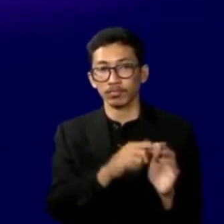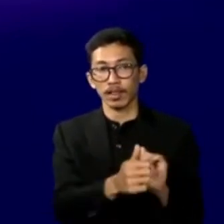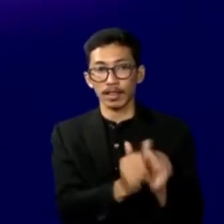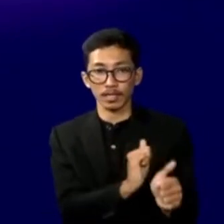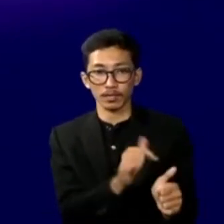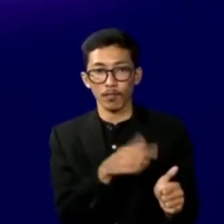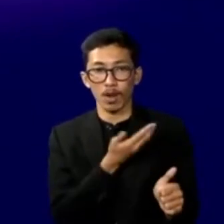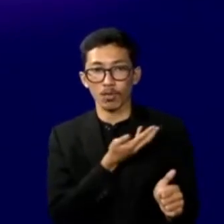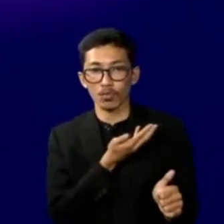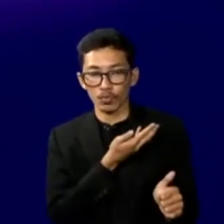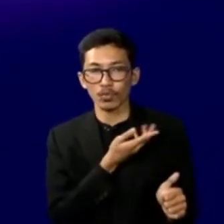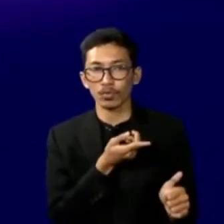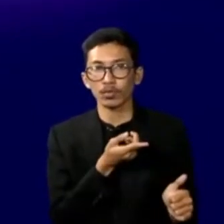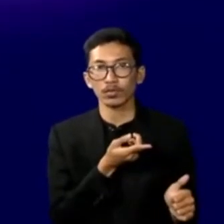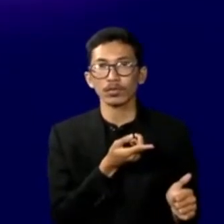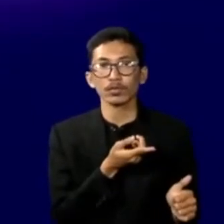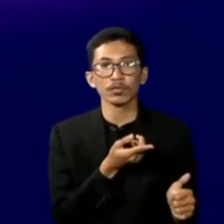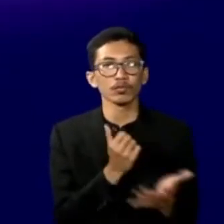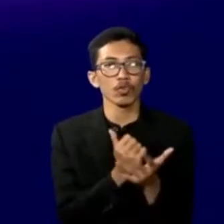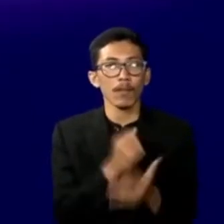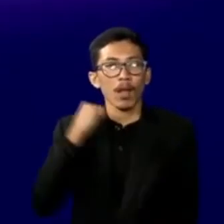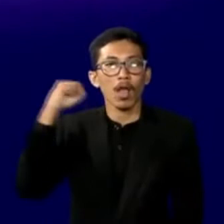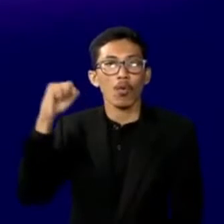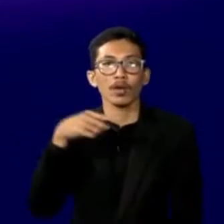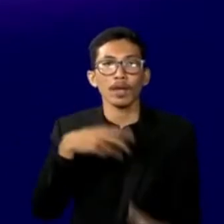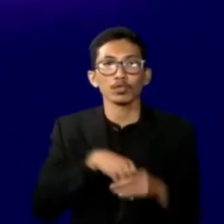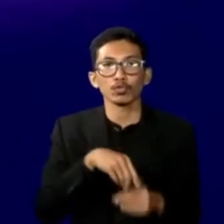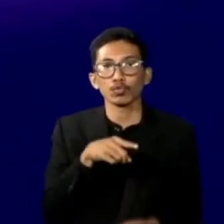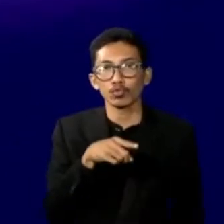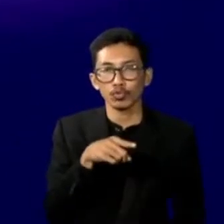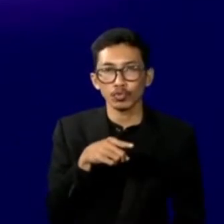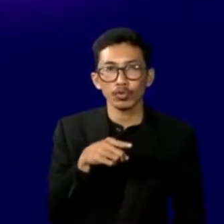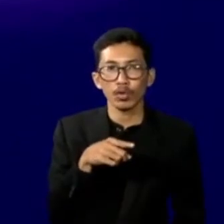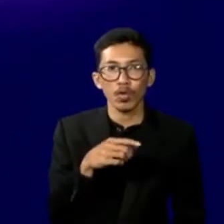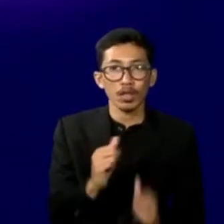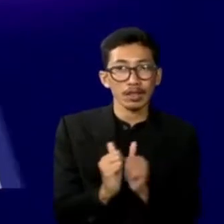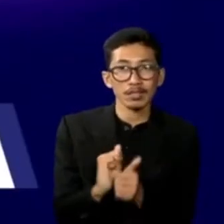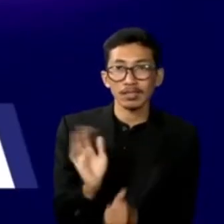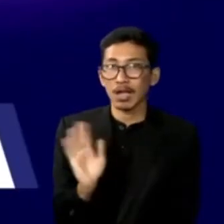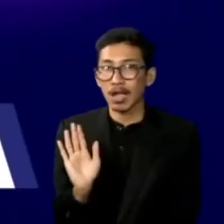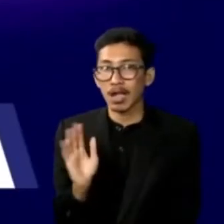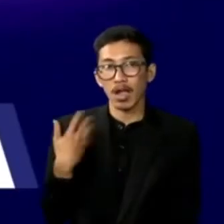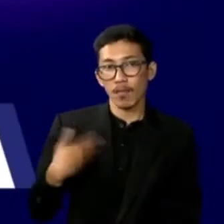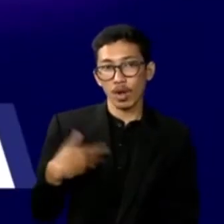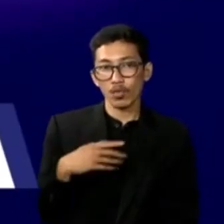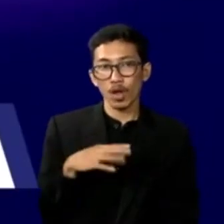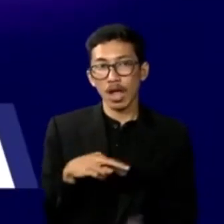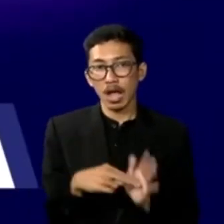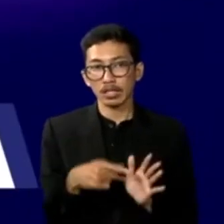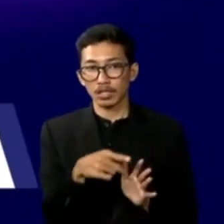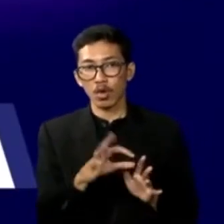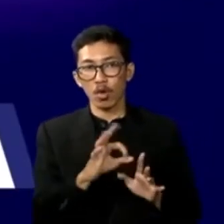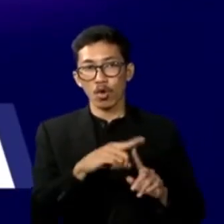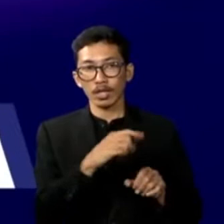sebenarnya bisa kita sebut sebagai pahlawan kenapa kalau orang nggak dites bisa jadi yang OTG OTG itu